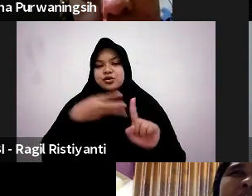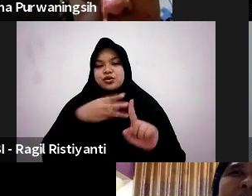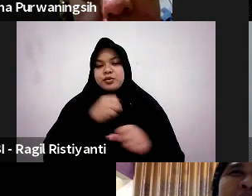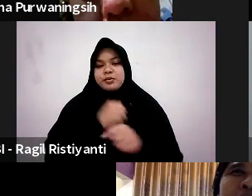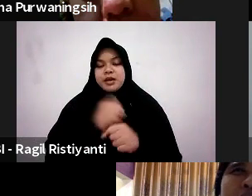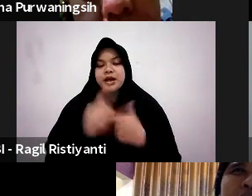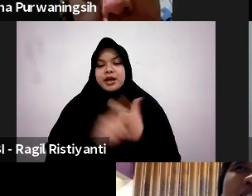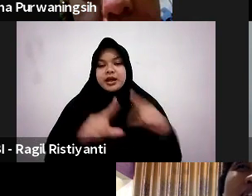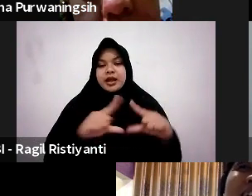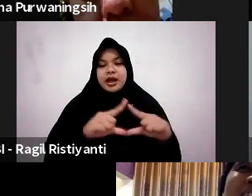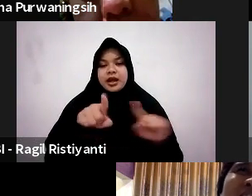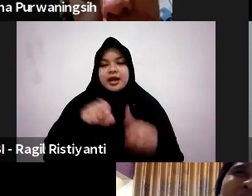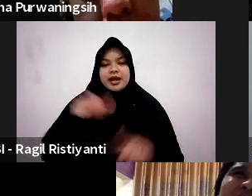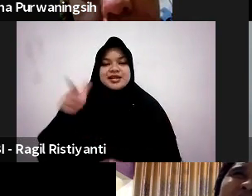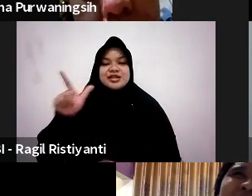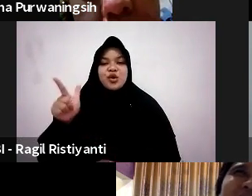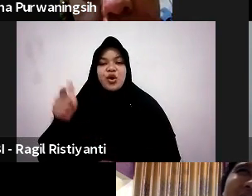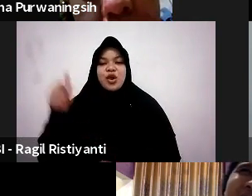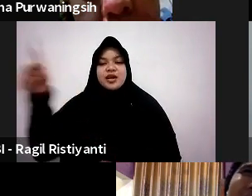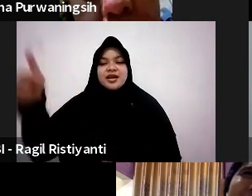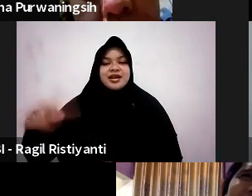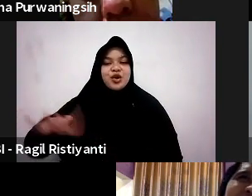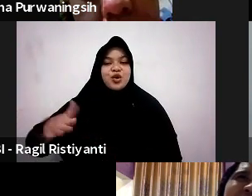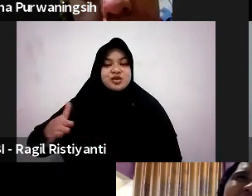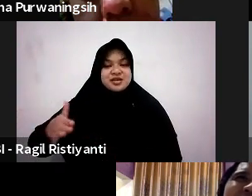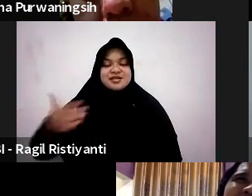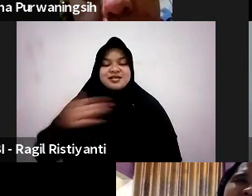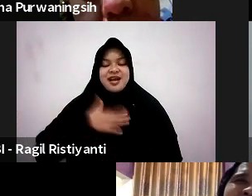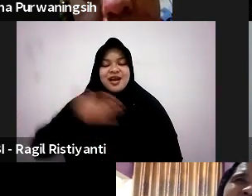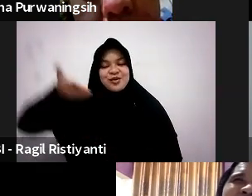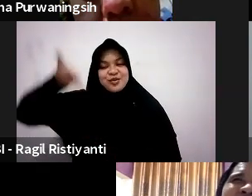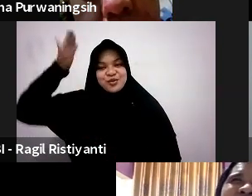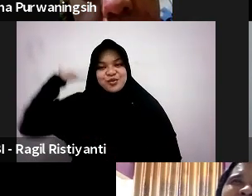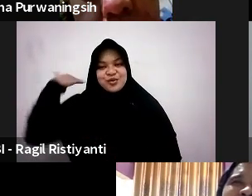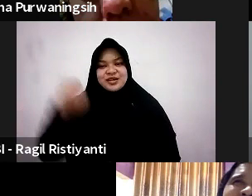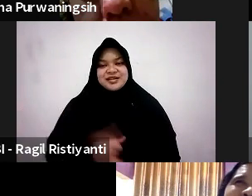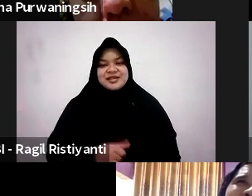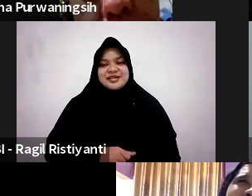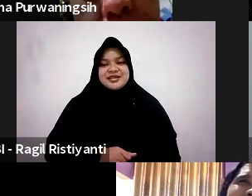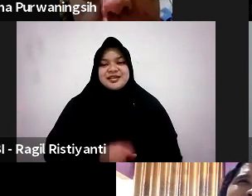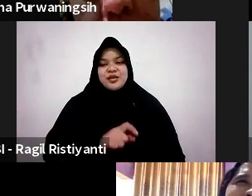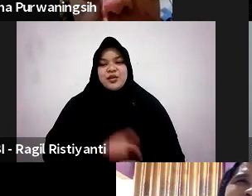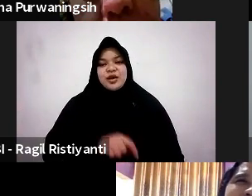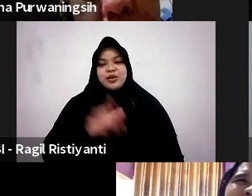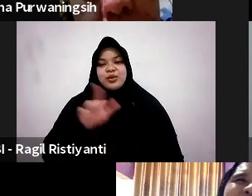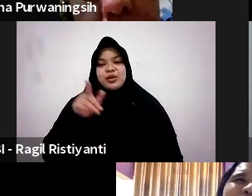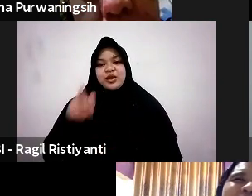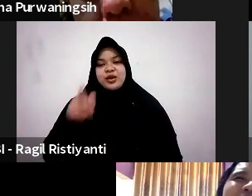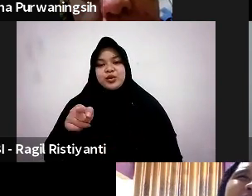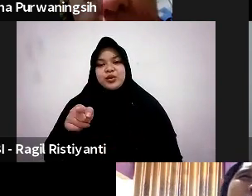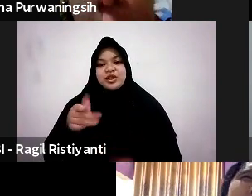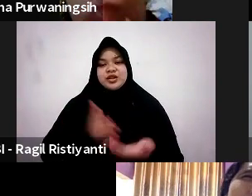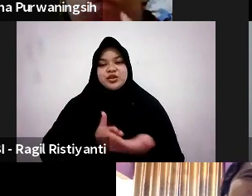dari Solo beliau adalah dosen saya di waktu itu diuji